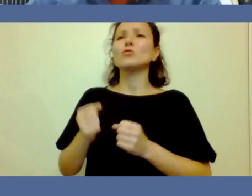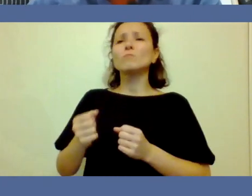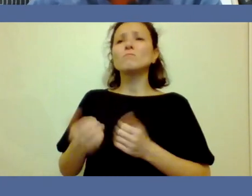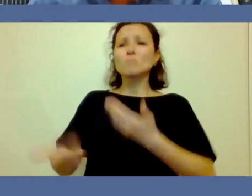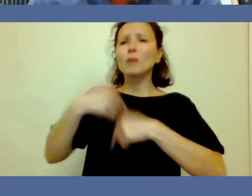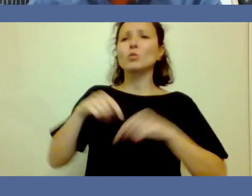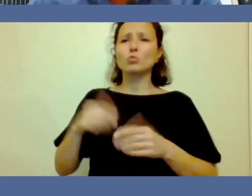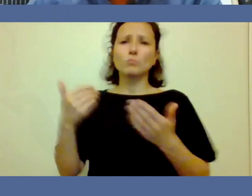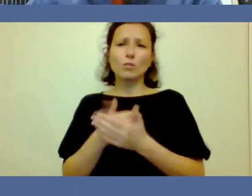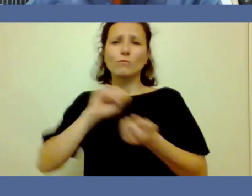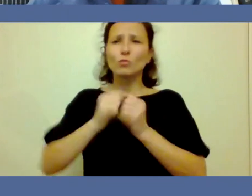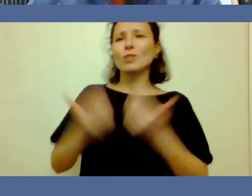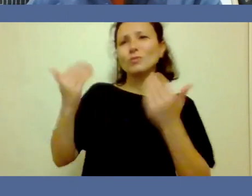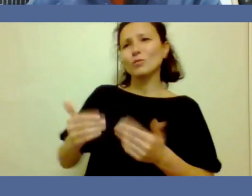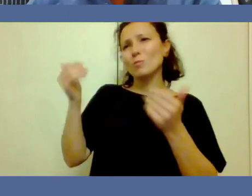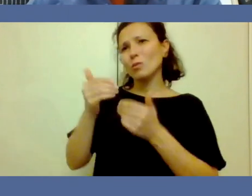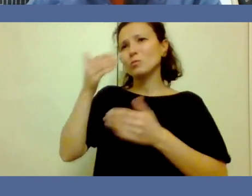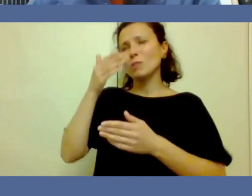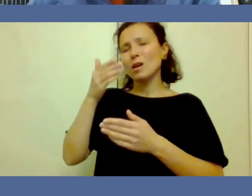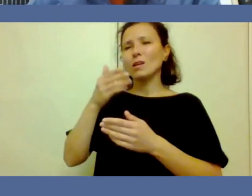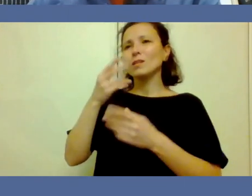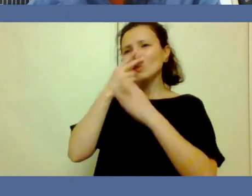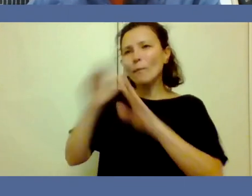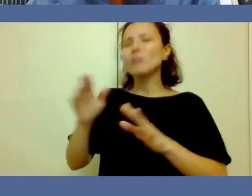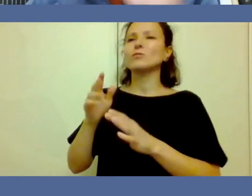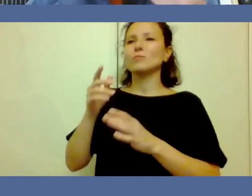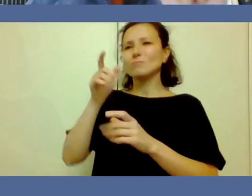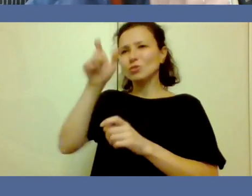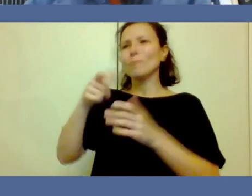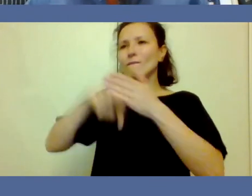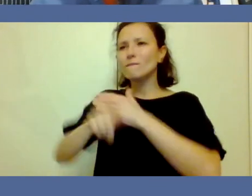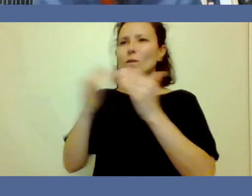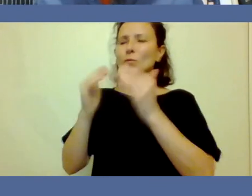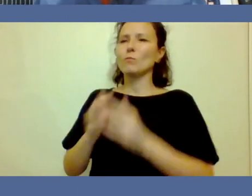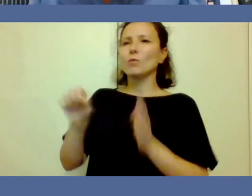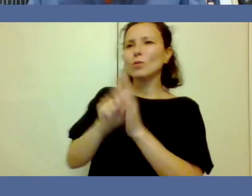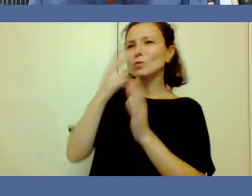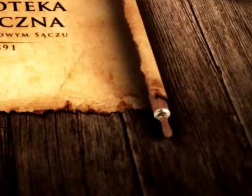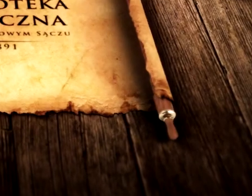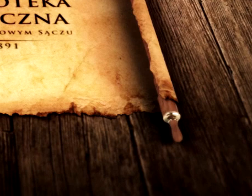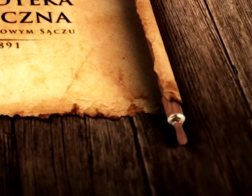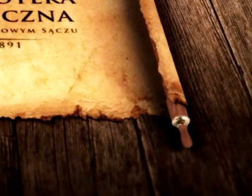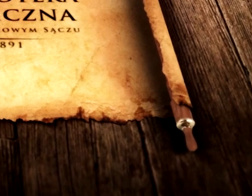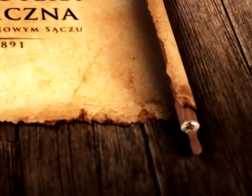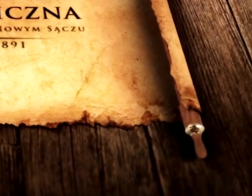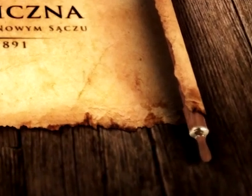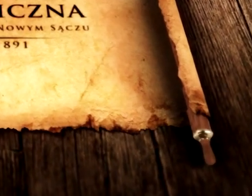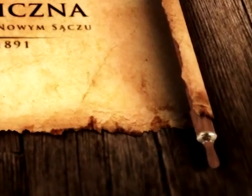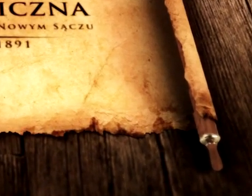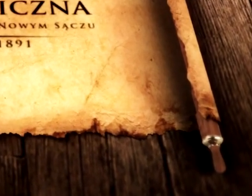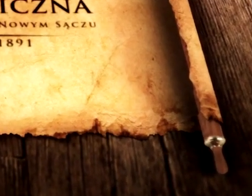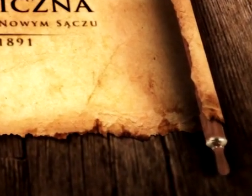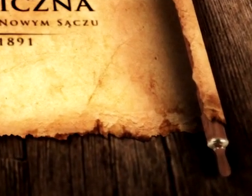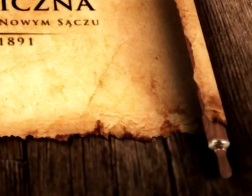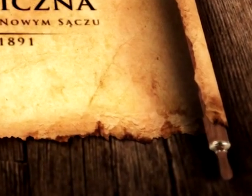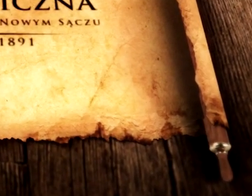domu. Dziękuję serdecznie. Pozdrawiam. Do zobaczenia. Ciao.